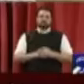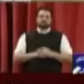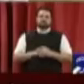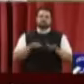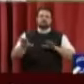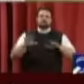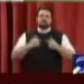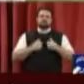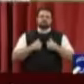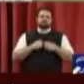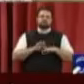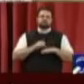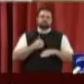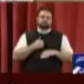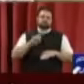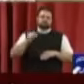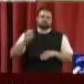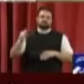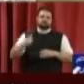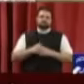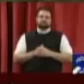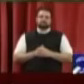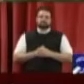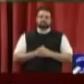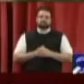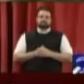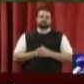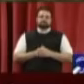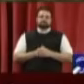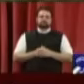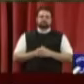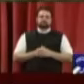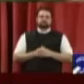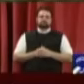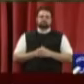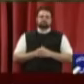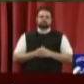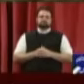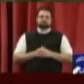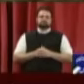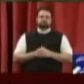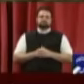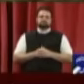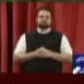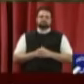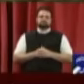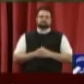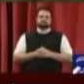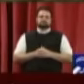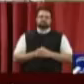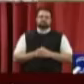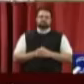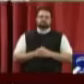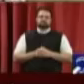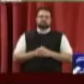Vibrațiile mele, etc. Exact, etc. Trimit, crează un flux de conștiință la Duh și să se materializează. Cum e la